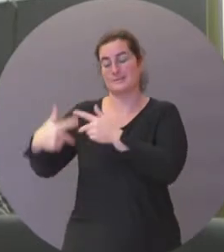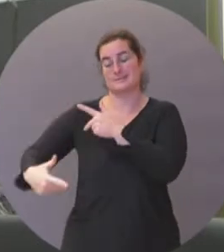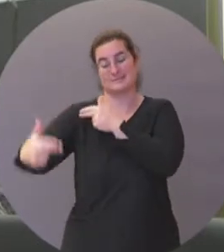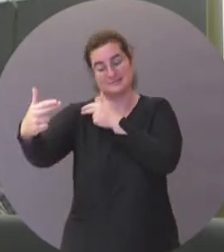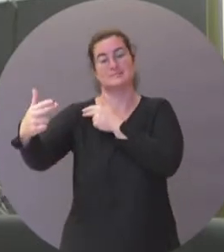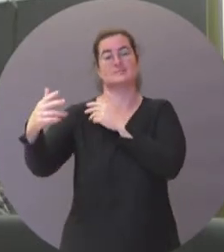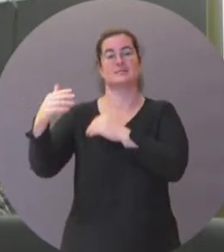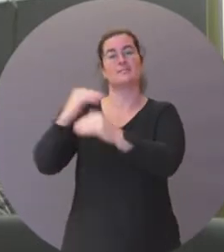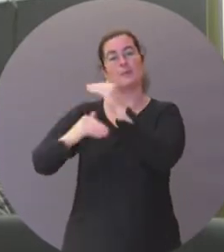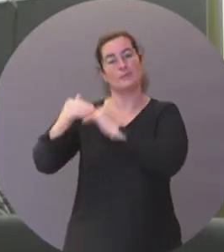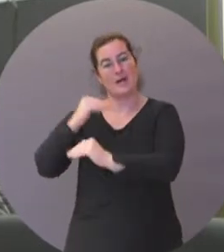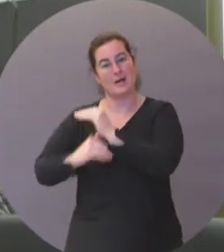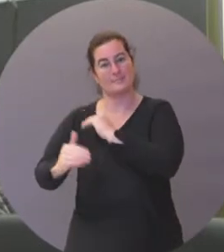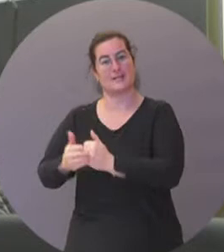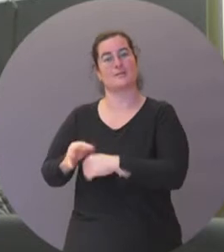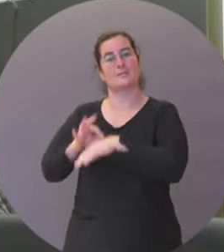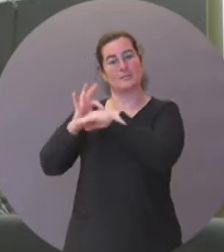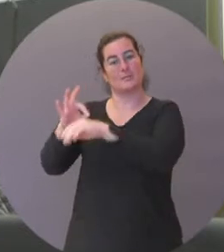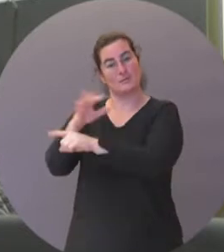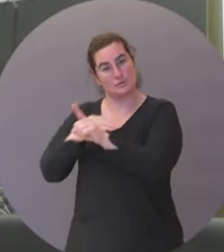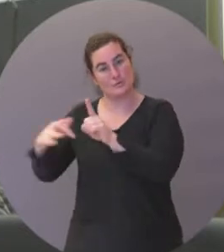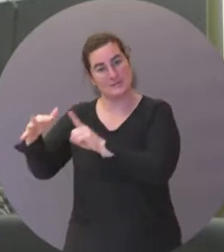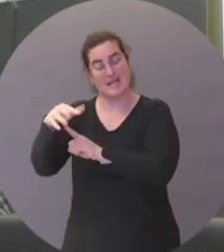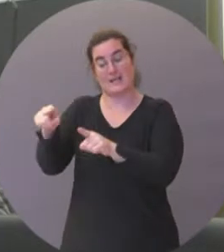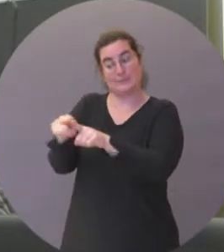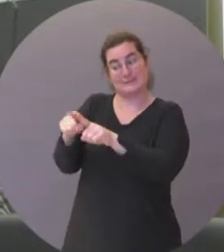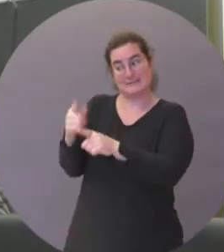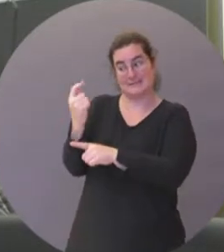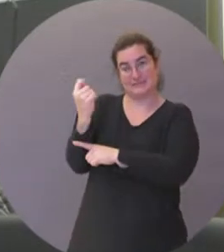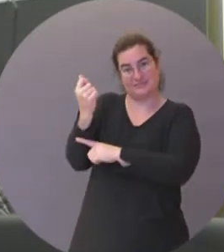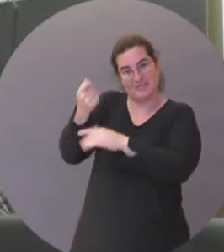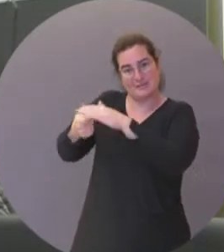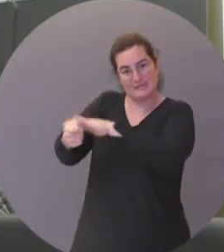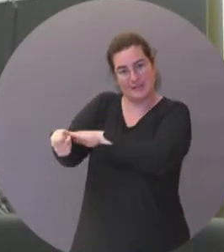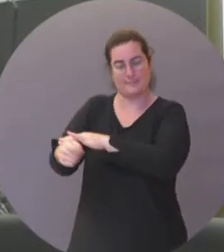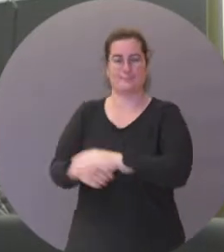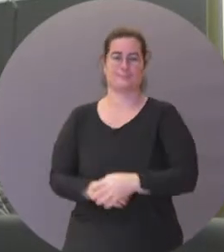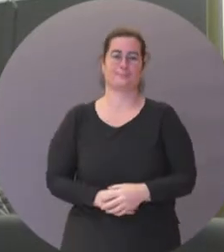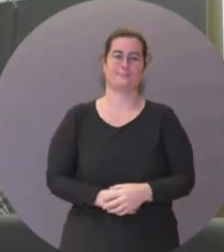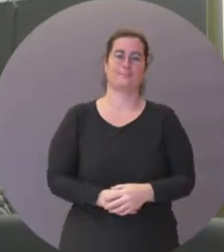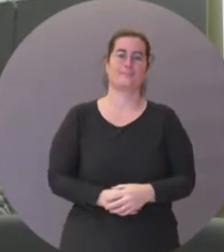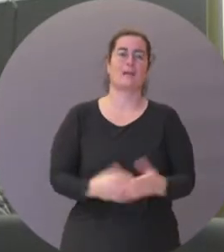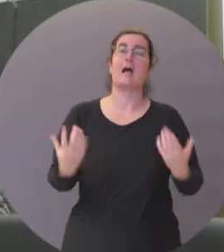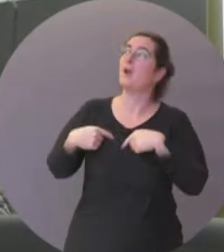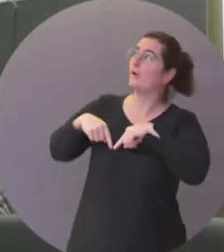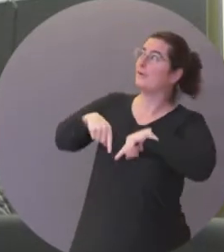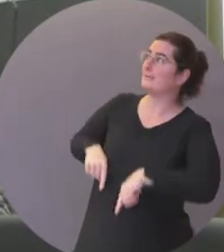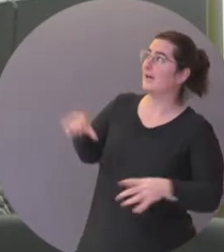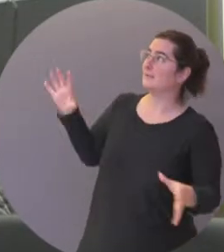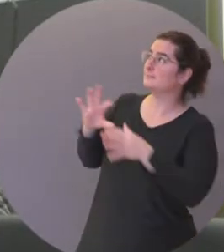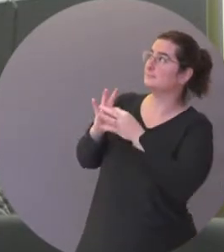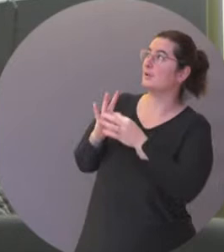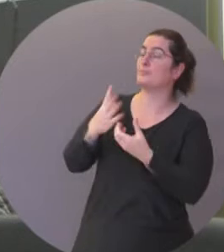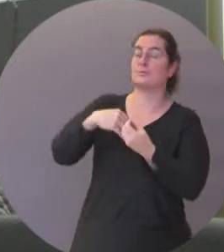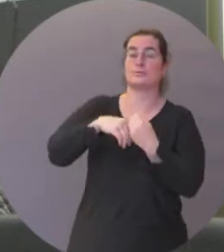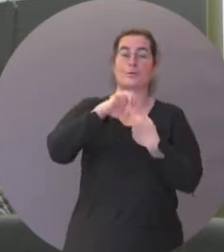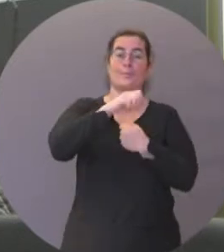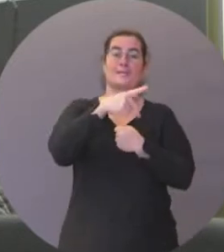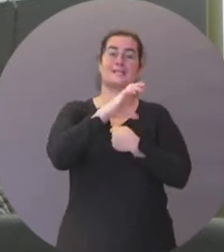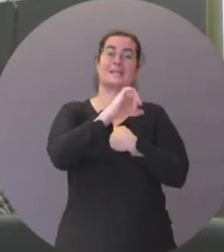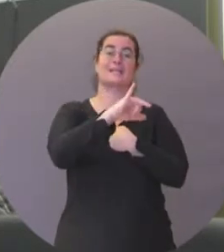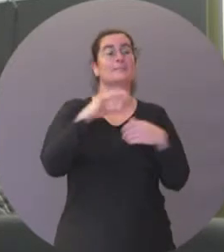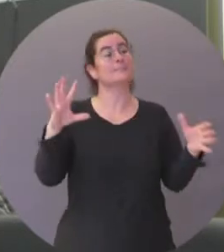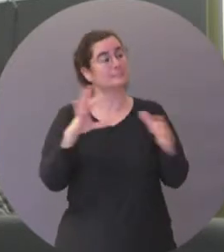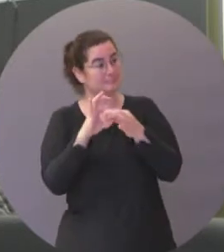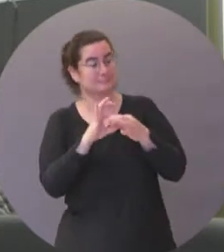et des aides financières en la matière co-construit avec l'État et en lien avec les EPCI ces actions répondent